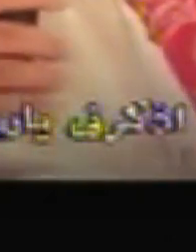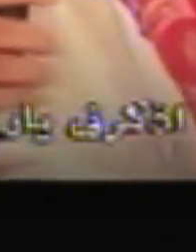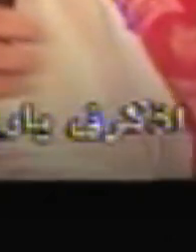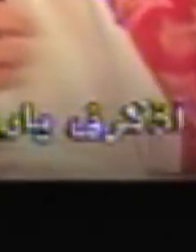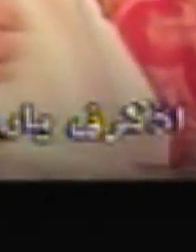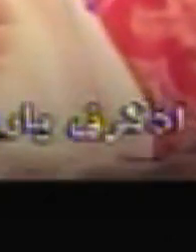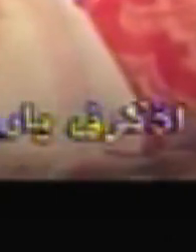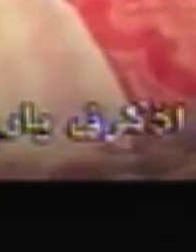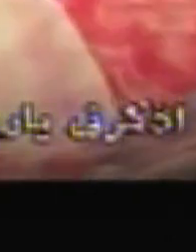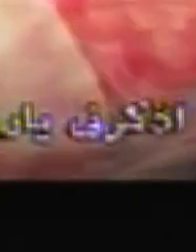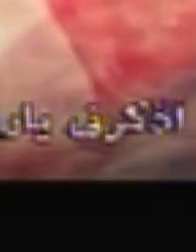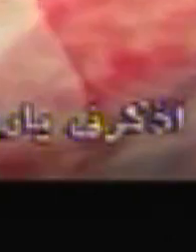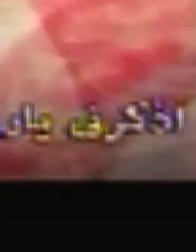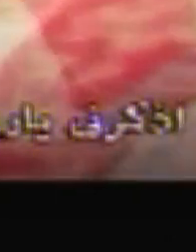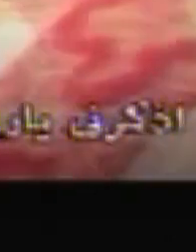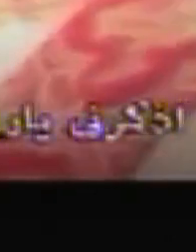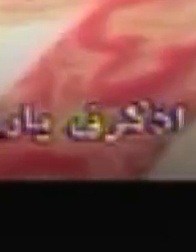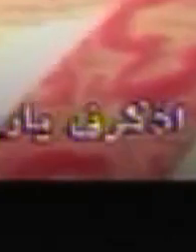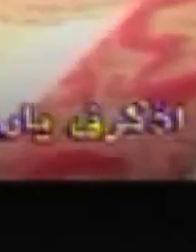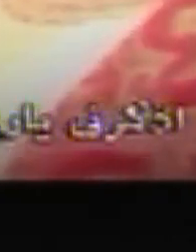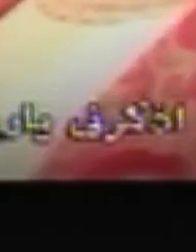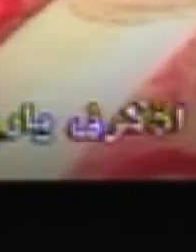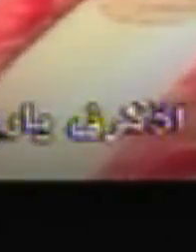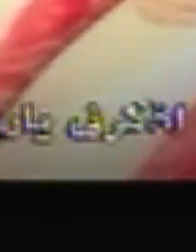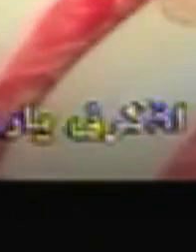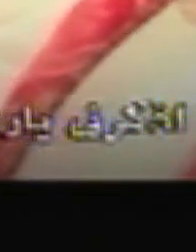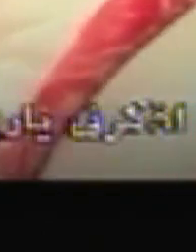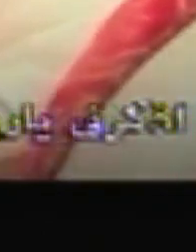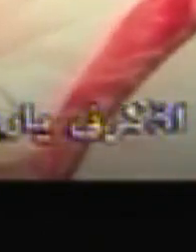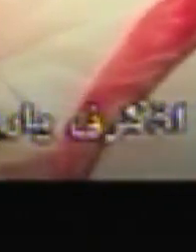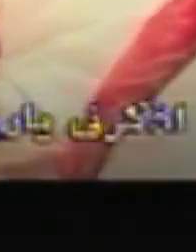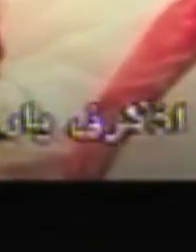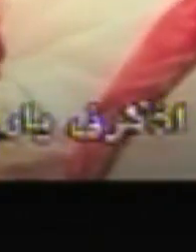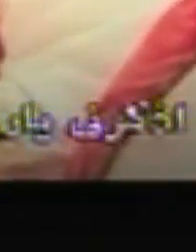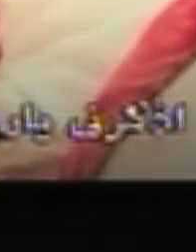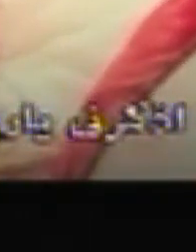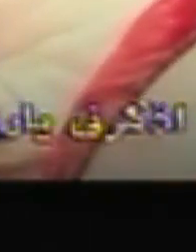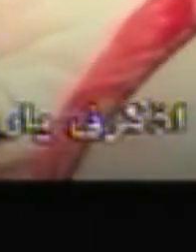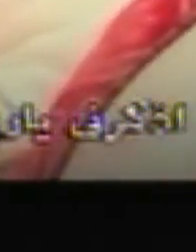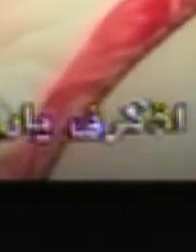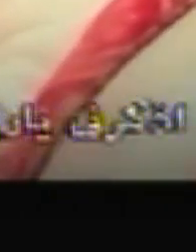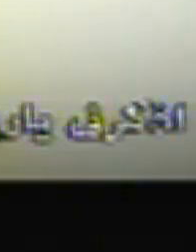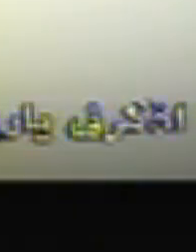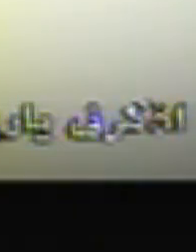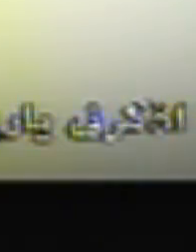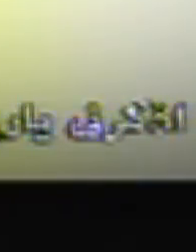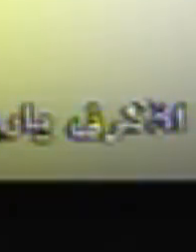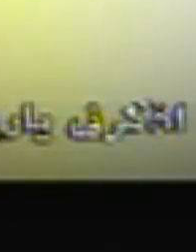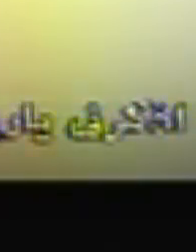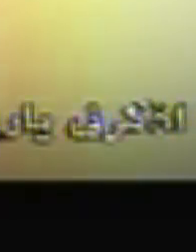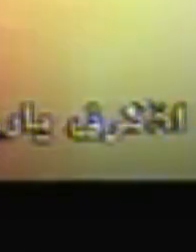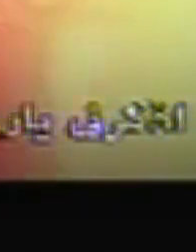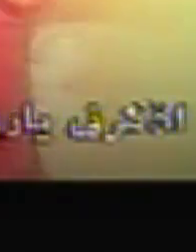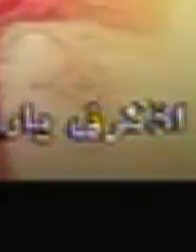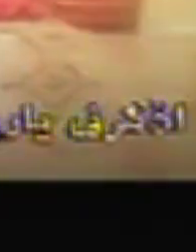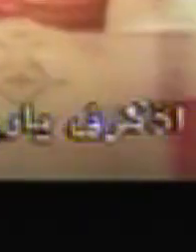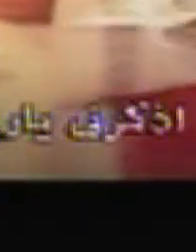إلهي، اذكرني يا ملكي متى جئت في